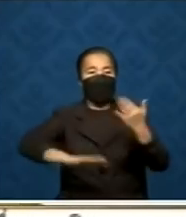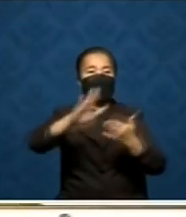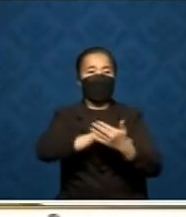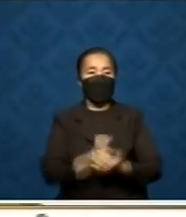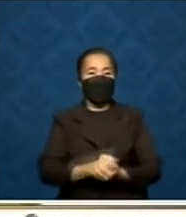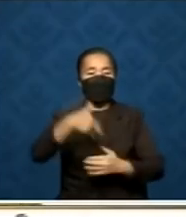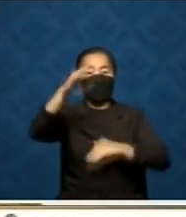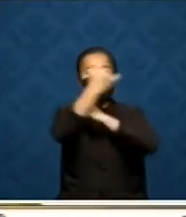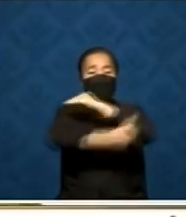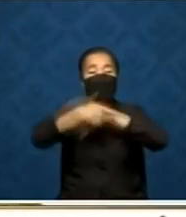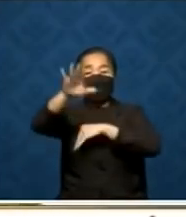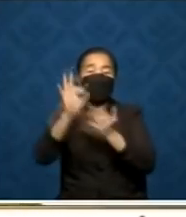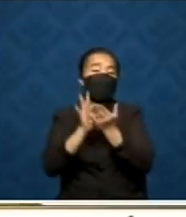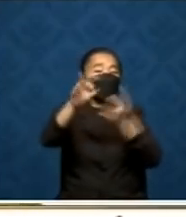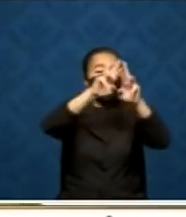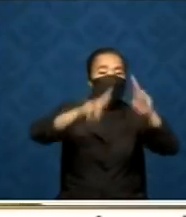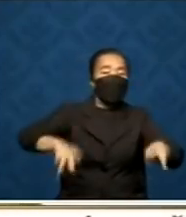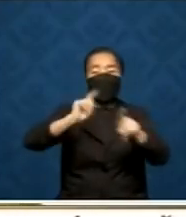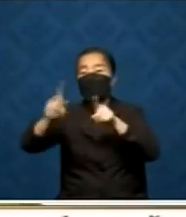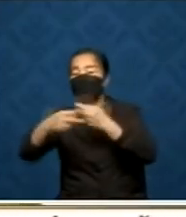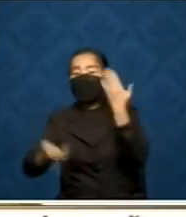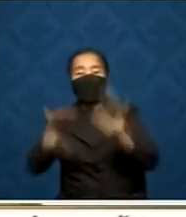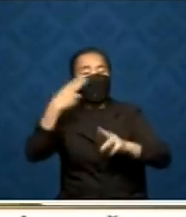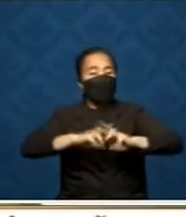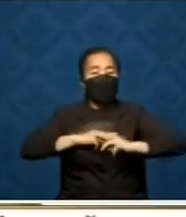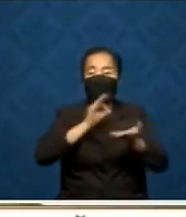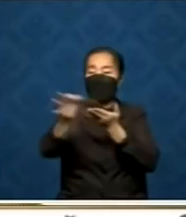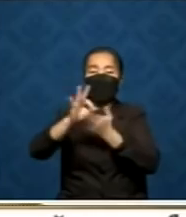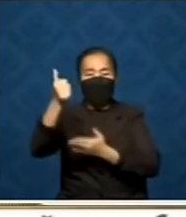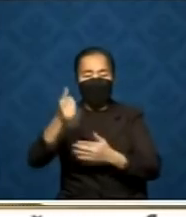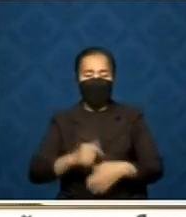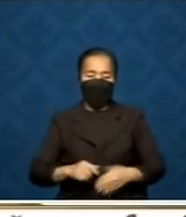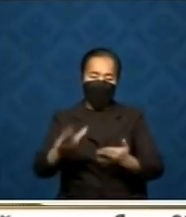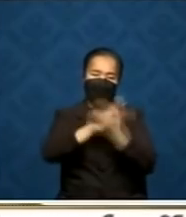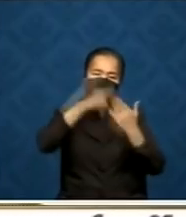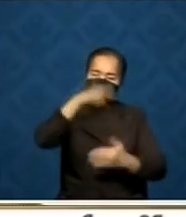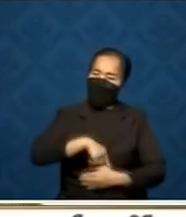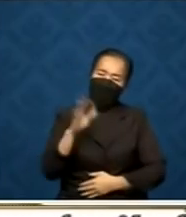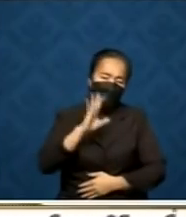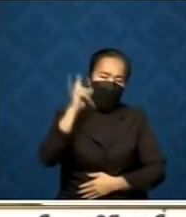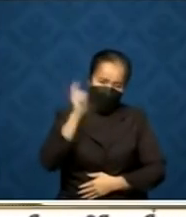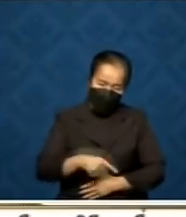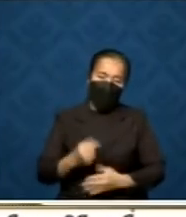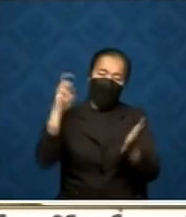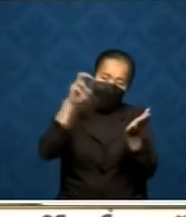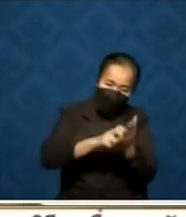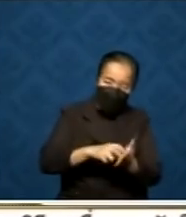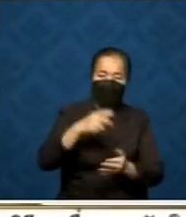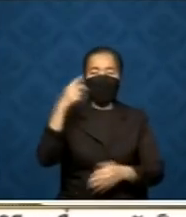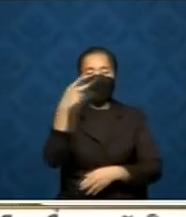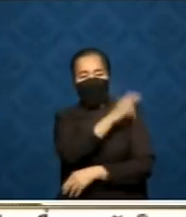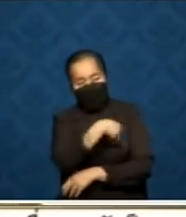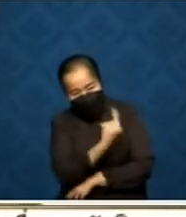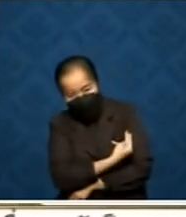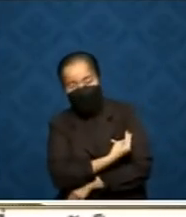เขาซื้อเดินตามห้างขายยาตรวจเองตัวเองหมดแล้วอยู่เมืองไทยต้องมาเข้าระบบหมอต้องมานอนรอตาย